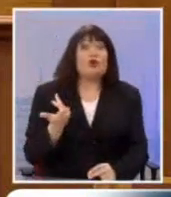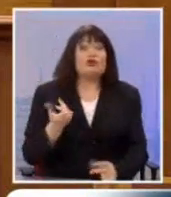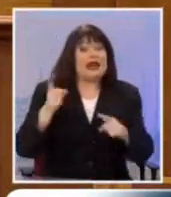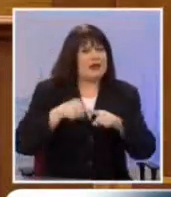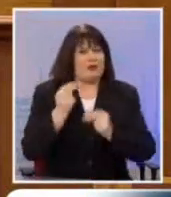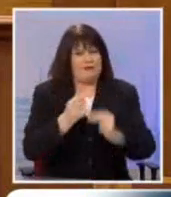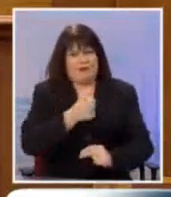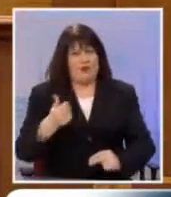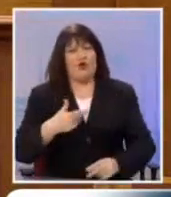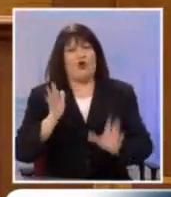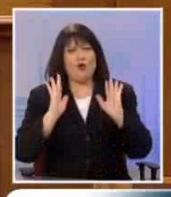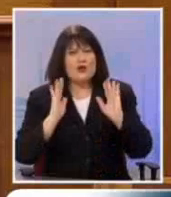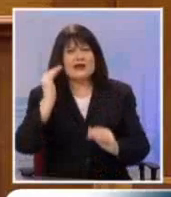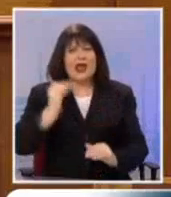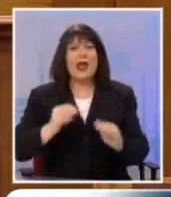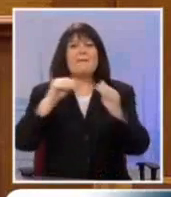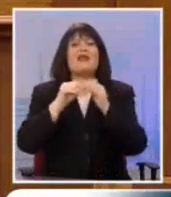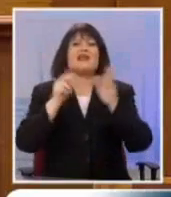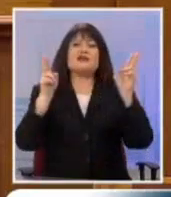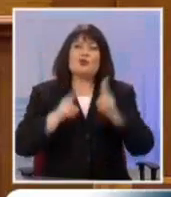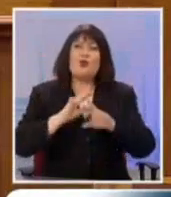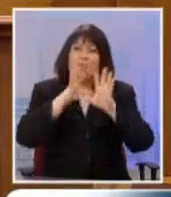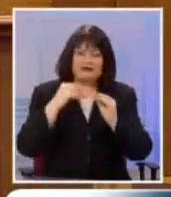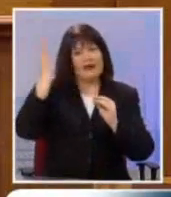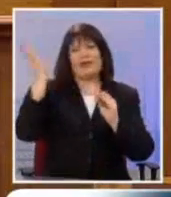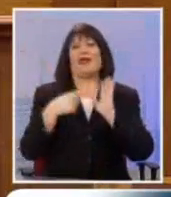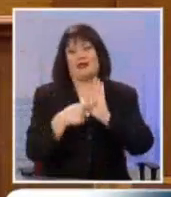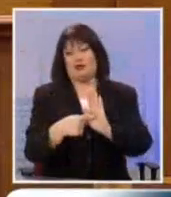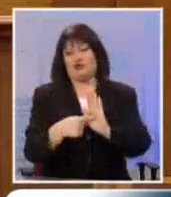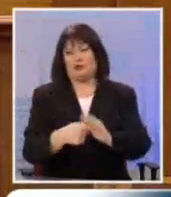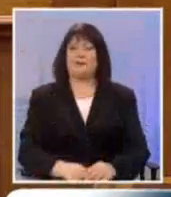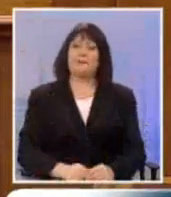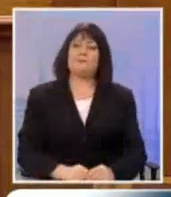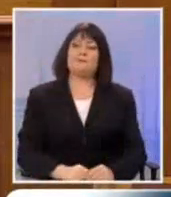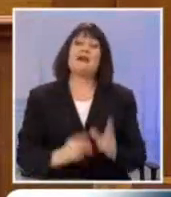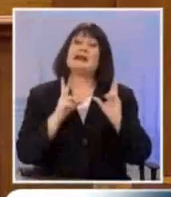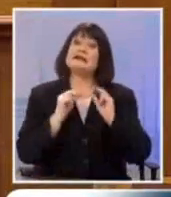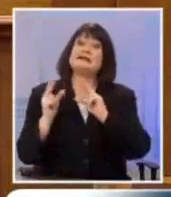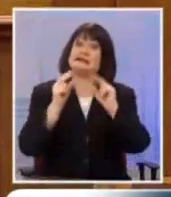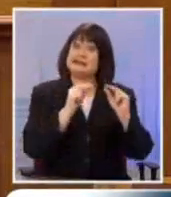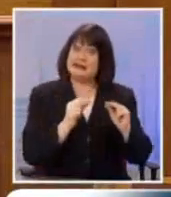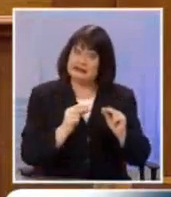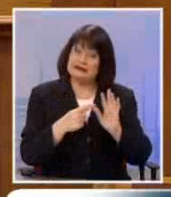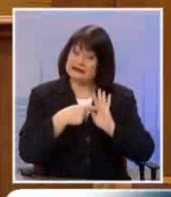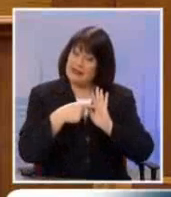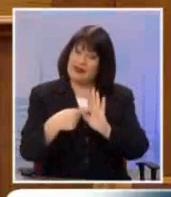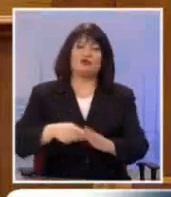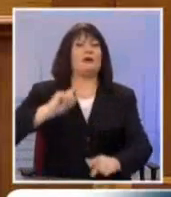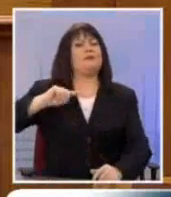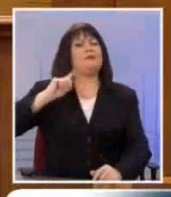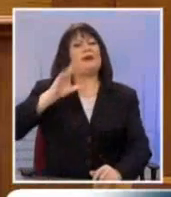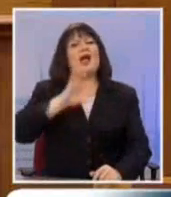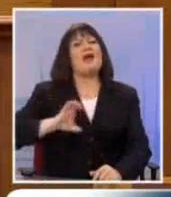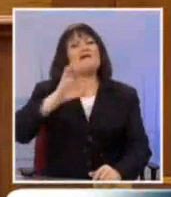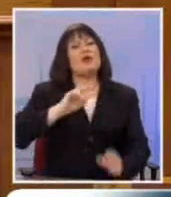ελληνικό πρόβλημα, τις μειωμένες επενδύσεις και άλλα πολλά. Θα θέσουμε όμως και στη συζήτηση και όλες τις παραβιάσεις